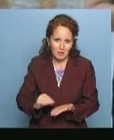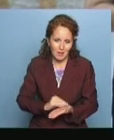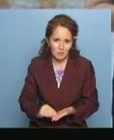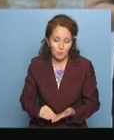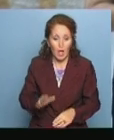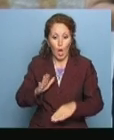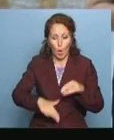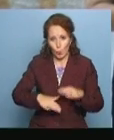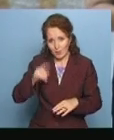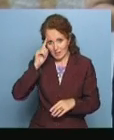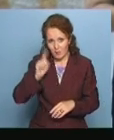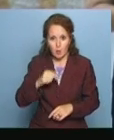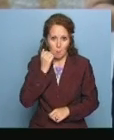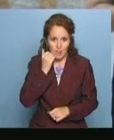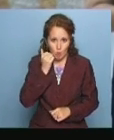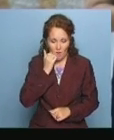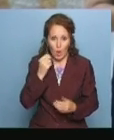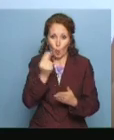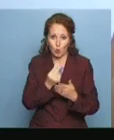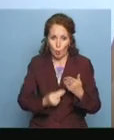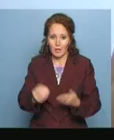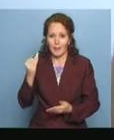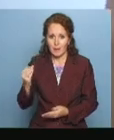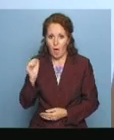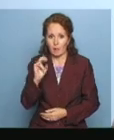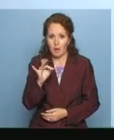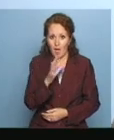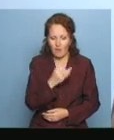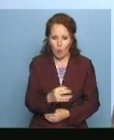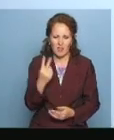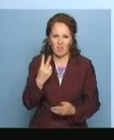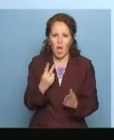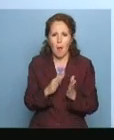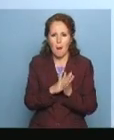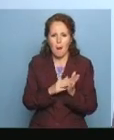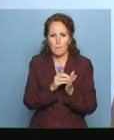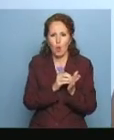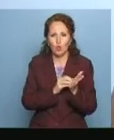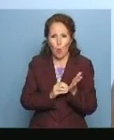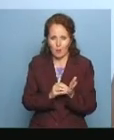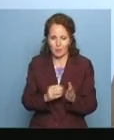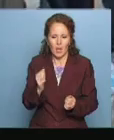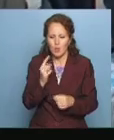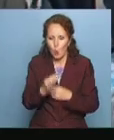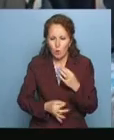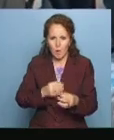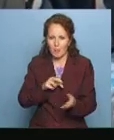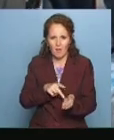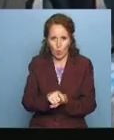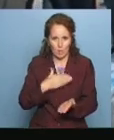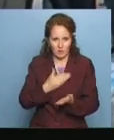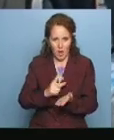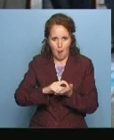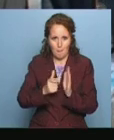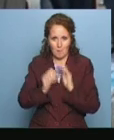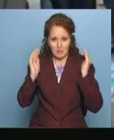Руки известного московского художника Ирины Андреевой – это две сплошные мозоли, особенно в период созидания, когда сутками не выходит из мастерской. 10 лет назад,